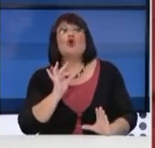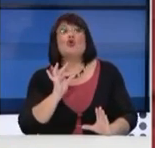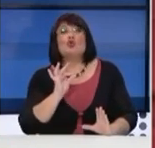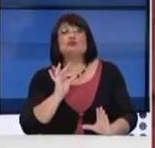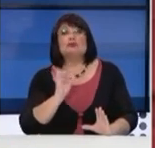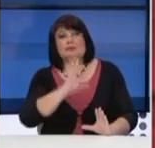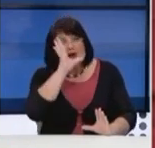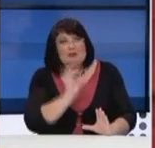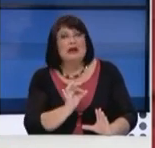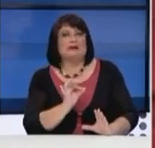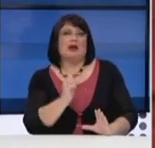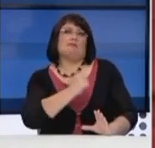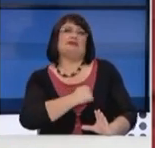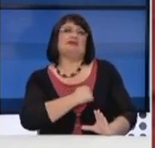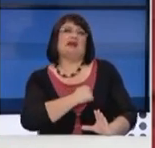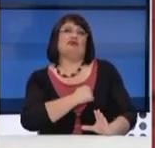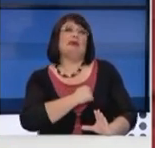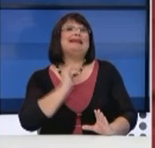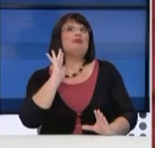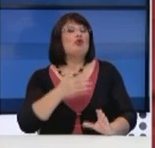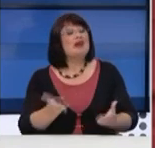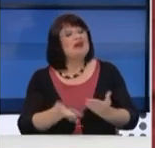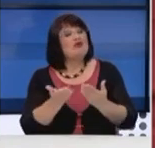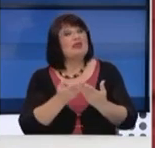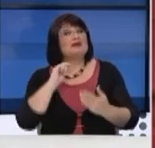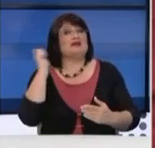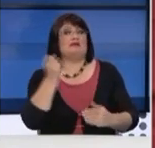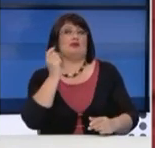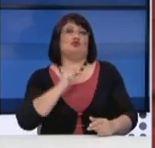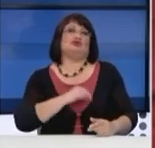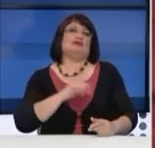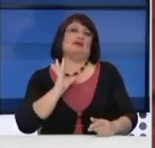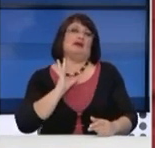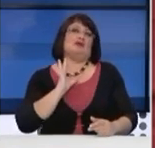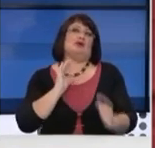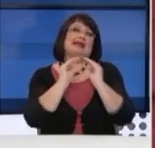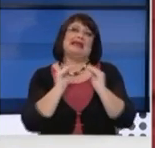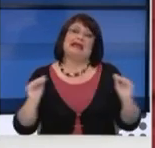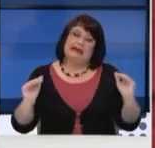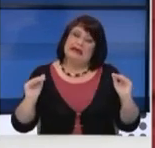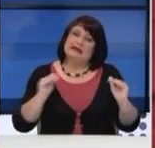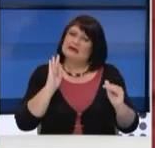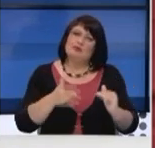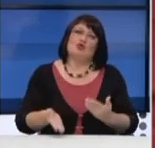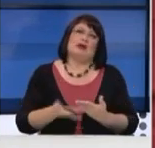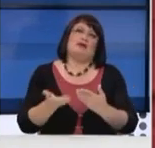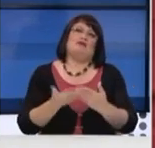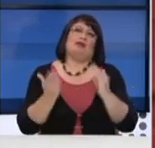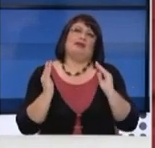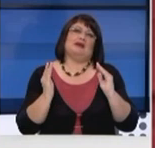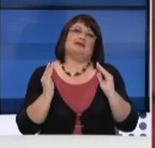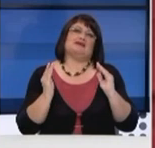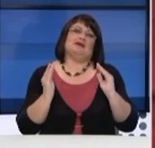διαφωνίας, ειλικρινούς, για το τι είναι αυτό το οποίο βοηθάει τα εθνικά συμφέροντα, τι είναι αυτό που θα φέρει την ειρήνη στην περιοχή, τι είναι αυτό